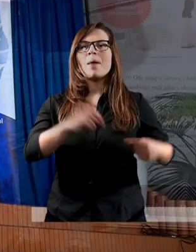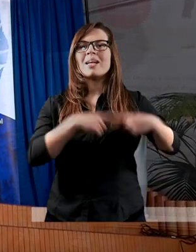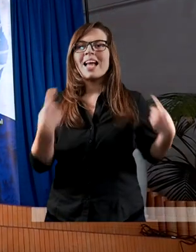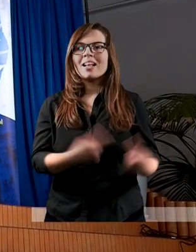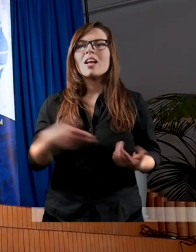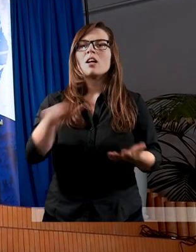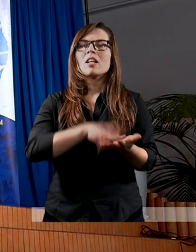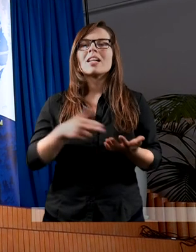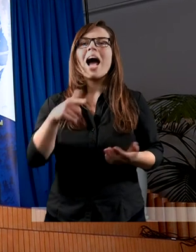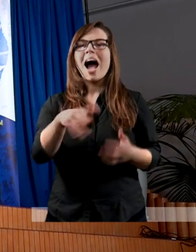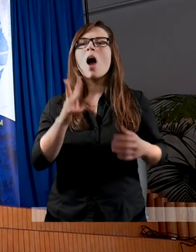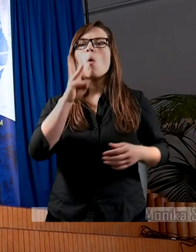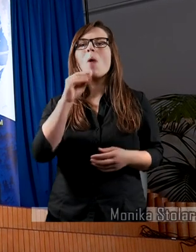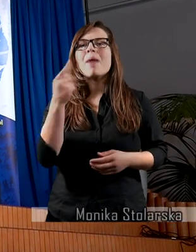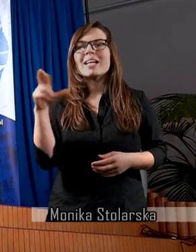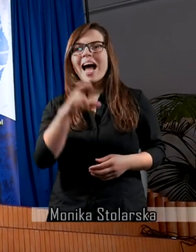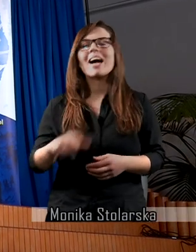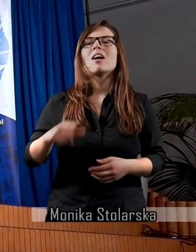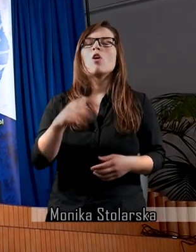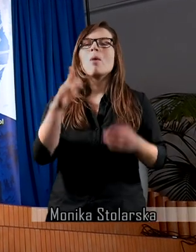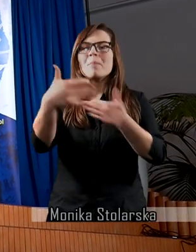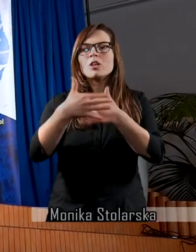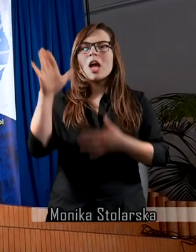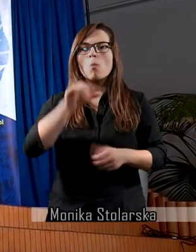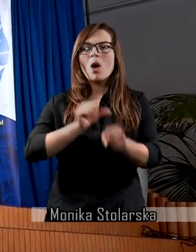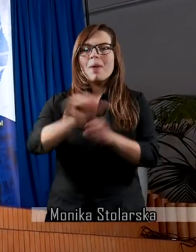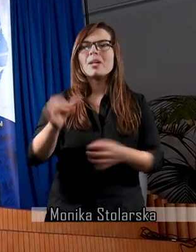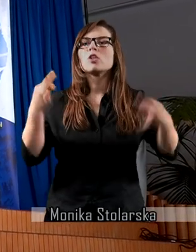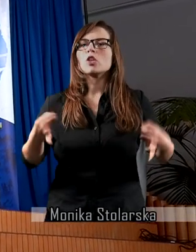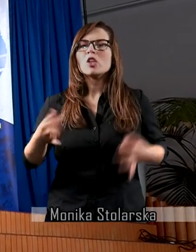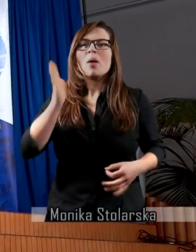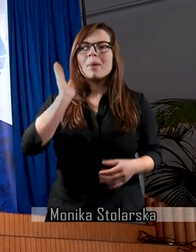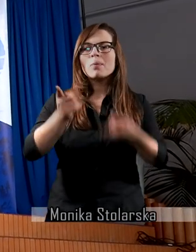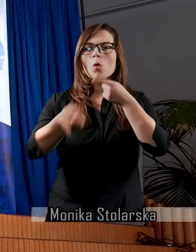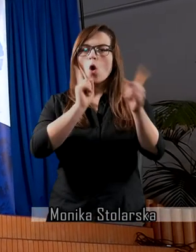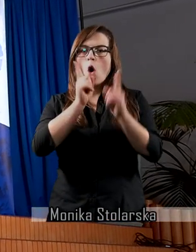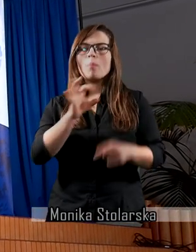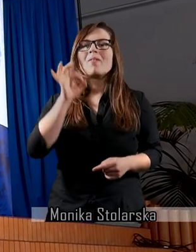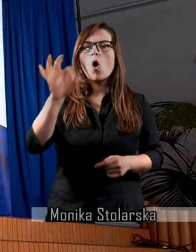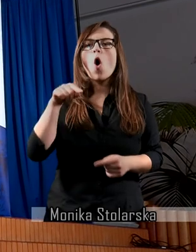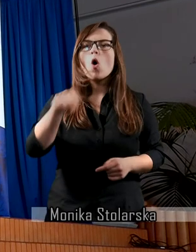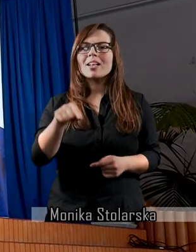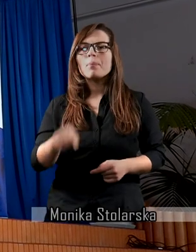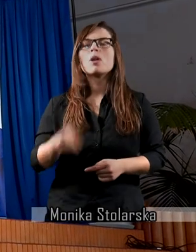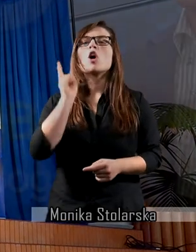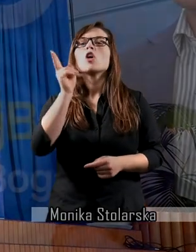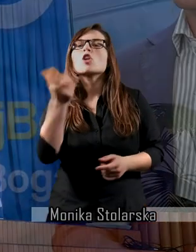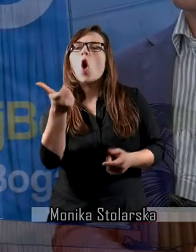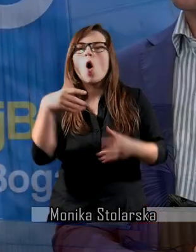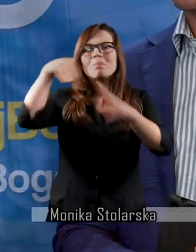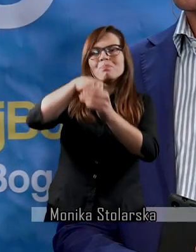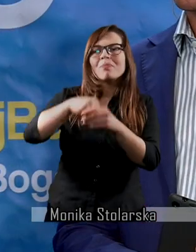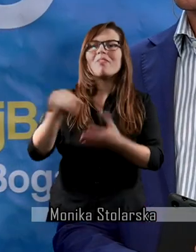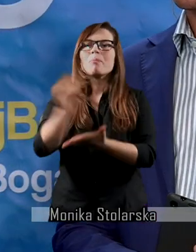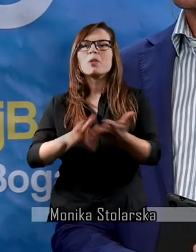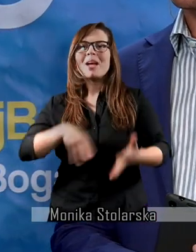witamy serdecznie na webinarze serii Bliżej Boga Być. Dzisiaj będziemy rozmawiać o tym, co jest zawarte w